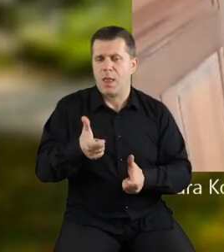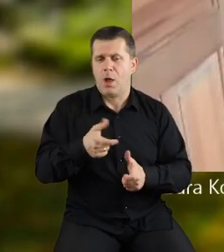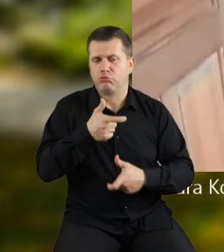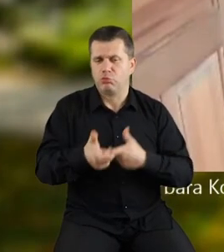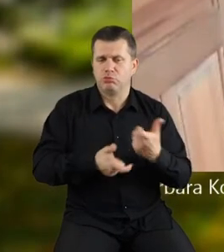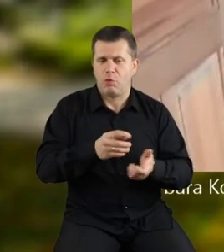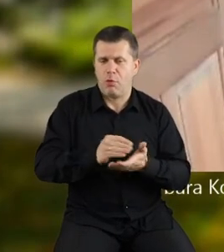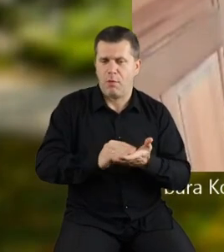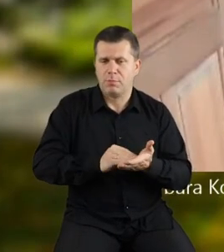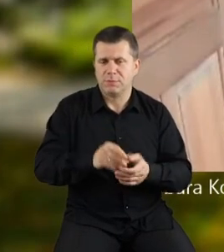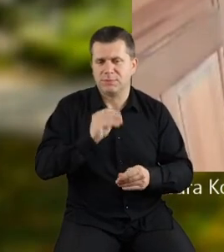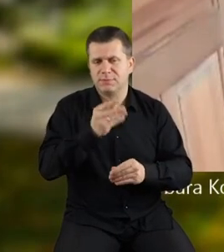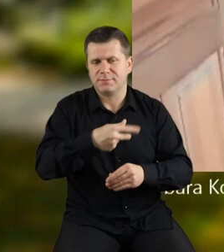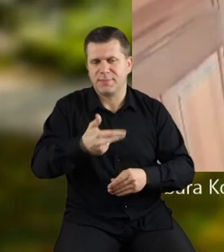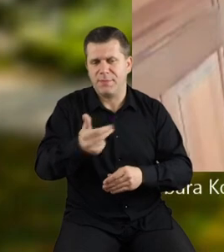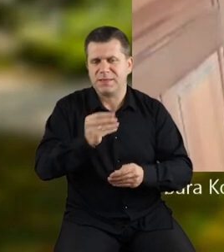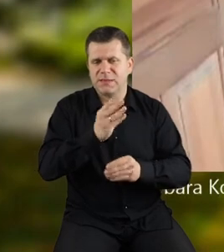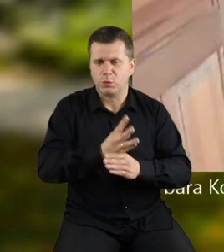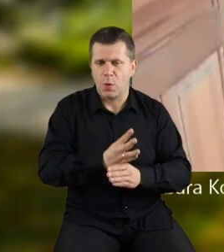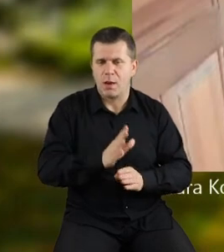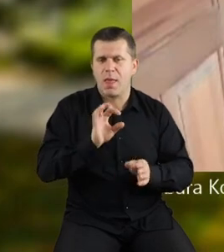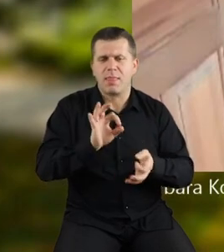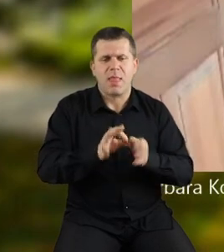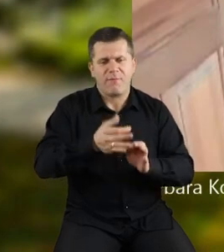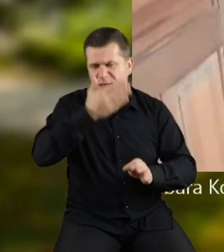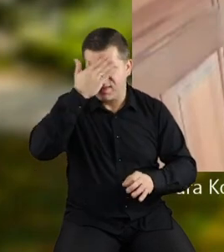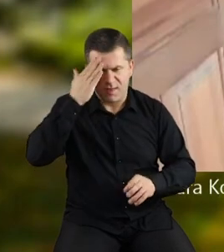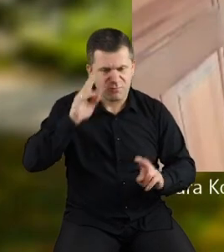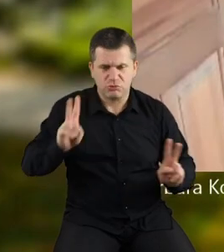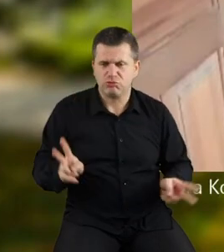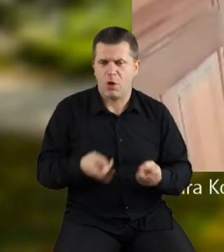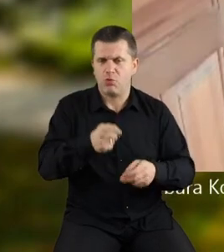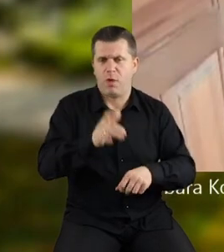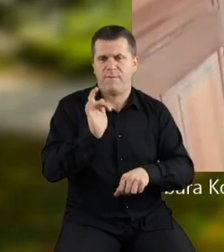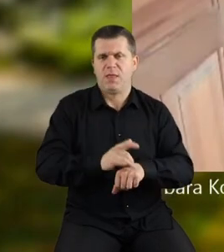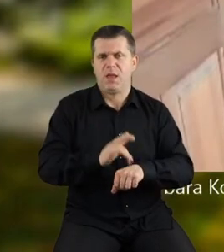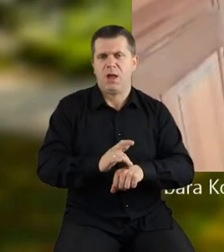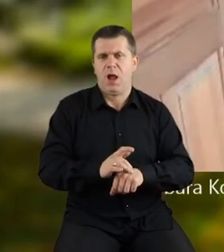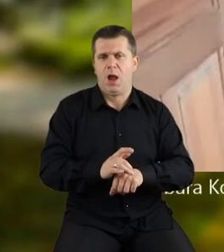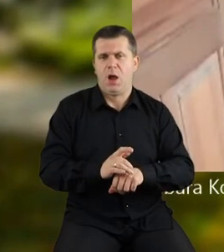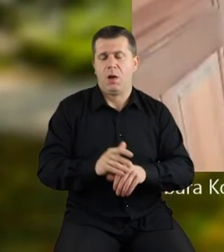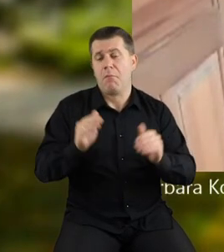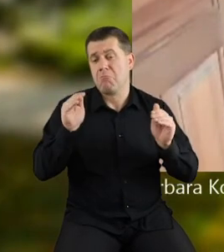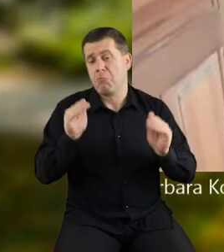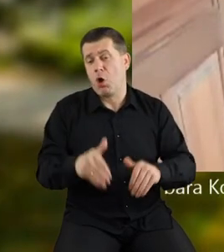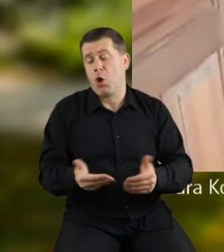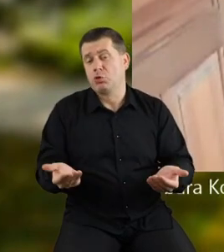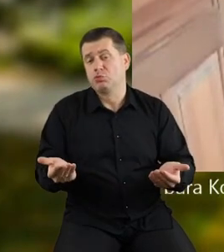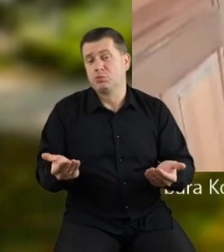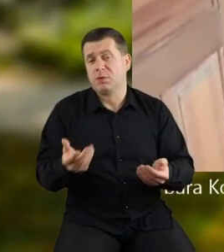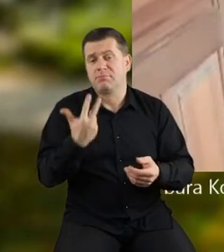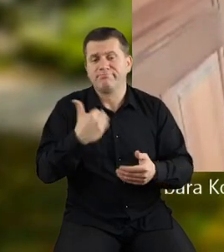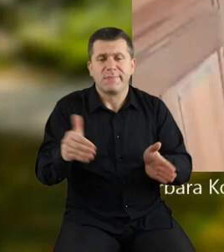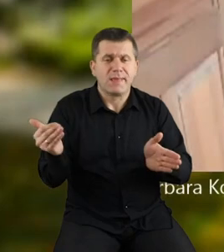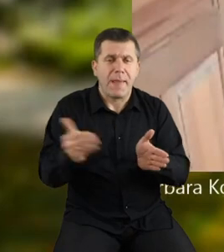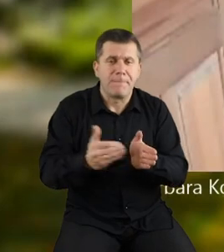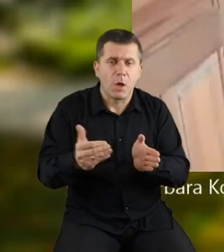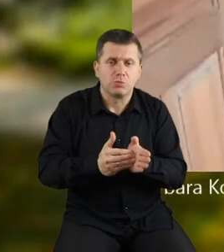jakiś sposób się zderzyć z tą seksualnością. Nawet nie wiem, z czego to wynikało. Może z